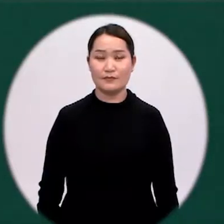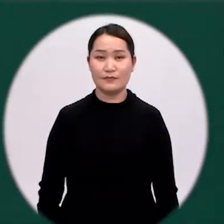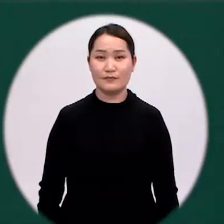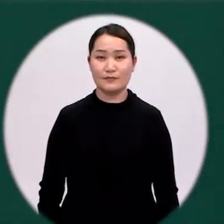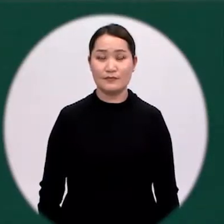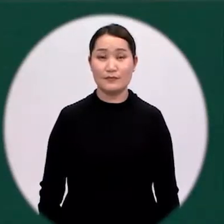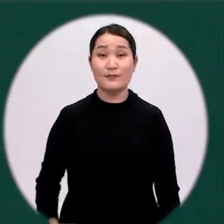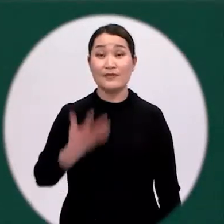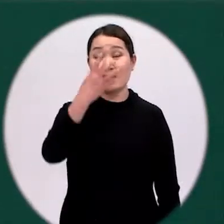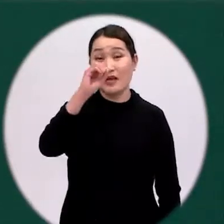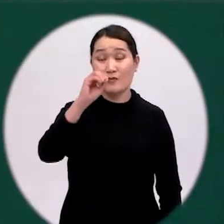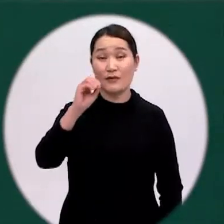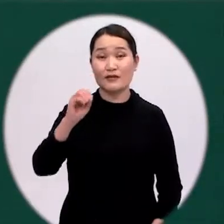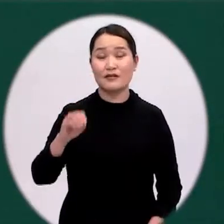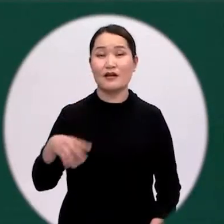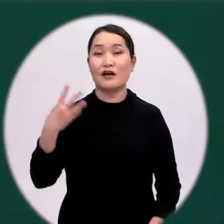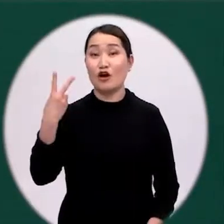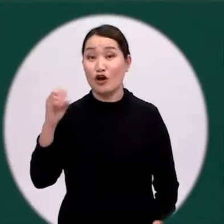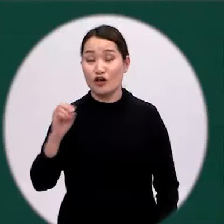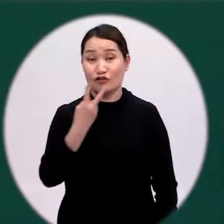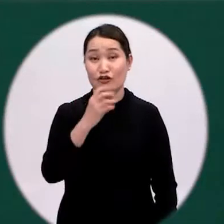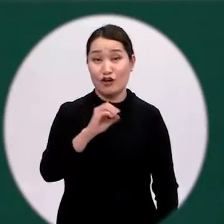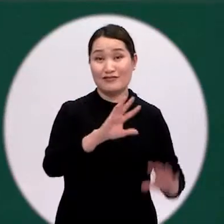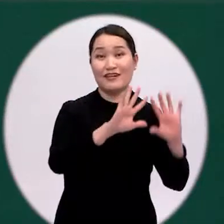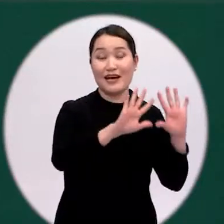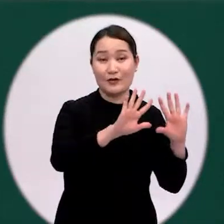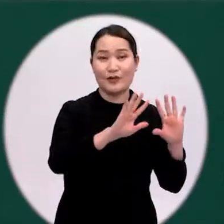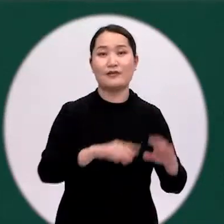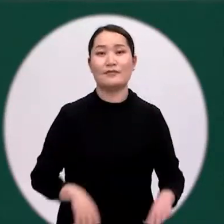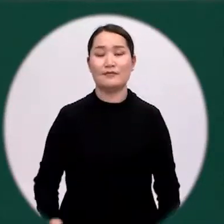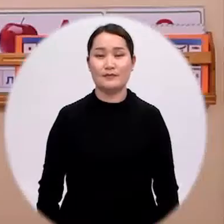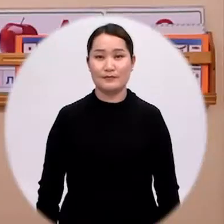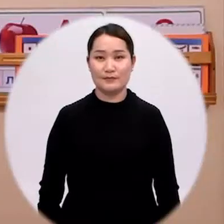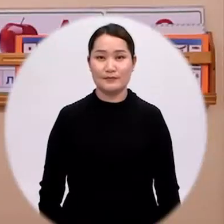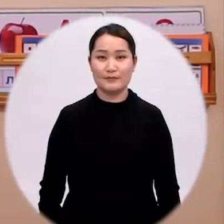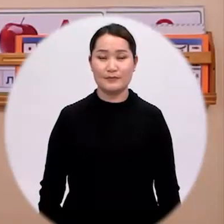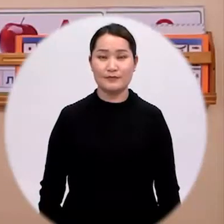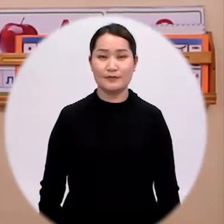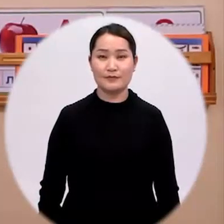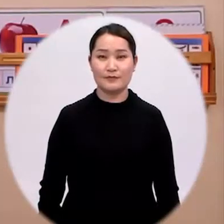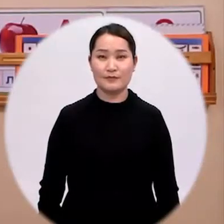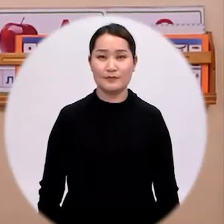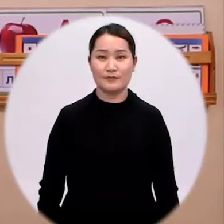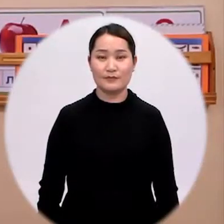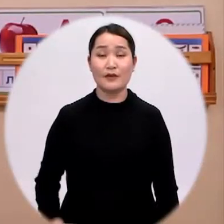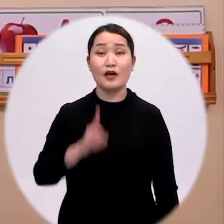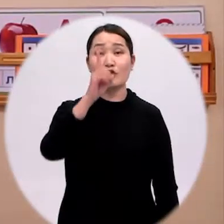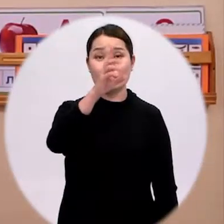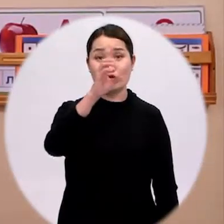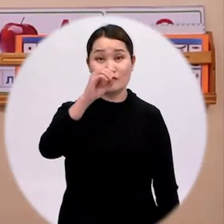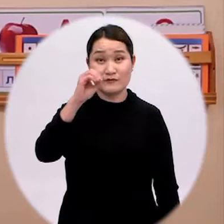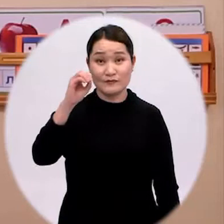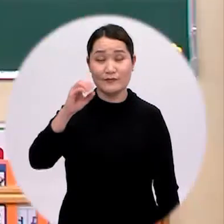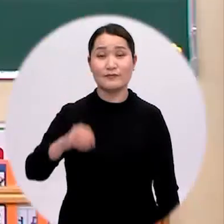За 50 төгрөг маань 2 ширхэг 20, 1 ширхэг 10 боллоо. Тэгвэл хүүхдүүдээ 100